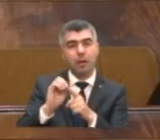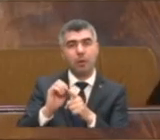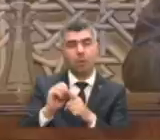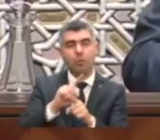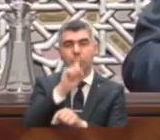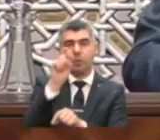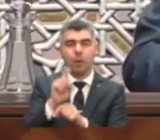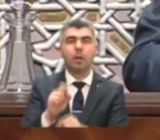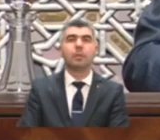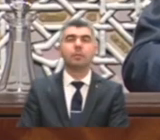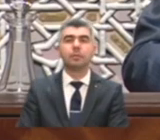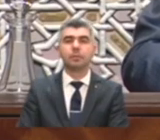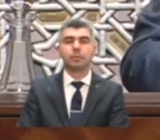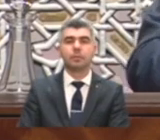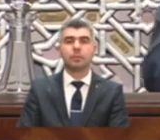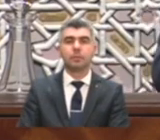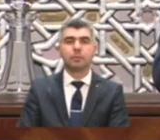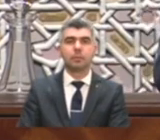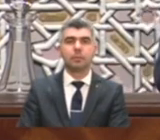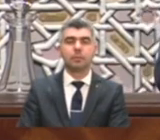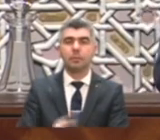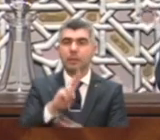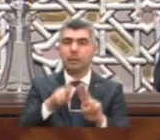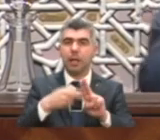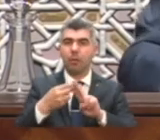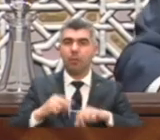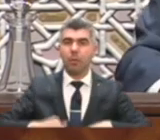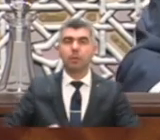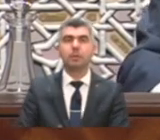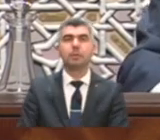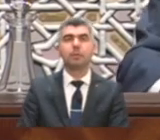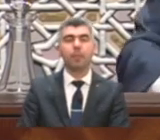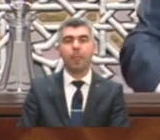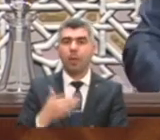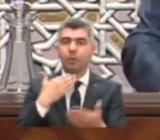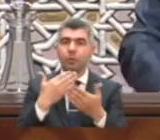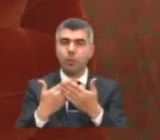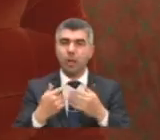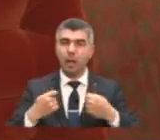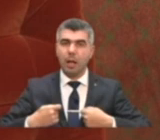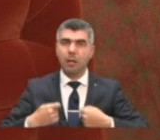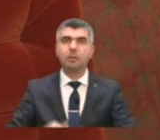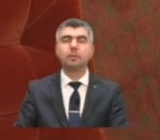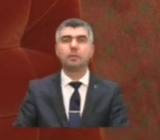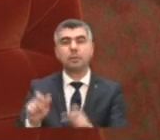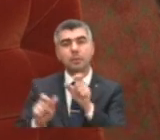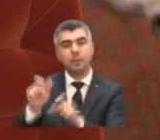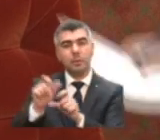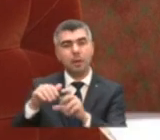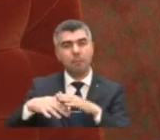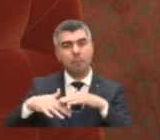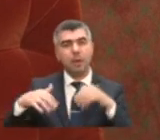نسائلكم. شكرا، كلمة لكم السيدة الوزيرة. شكرا السيد الرئيس المحترم والسيدات والسادة النواب المحترمون.